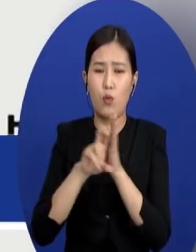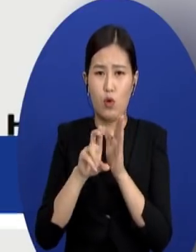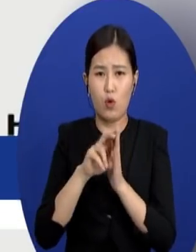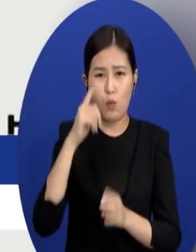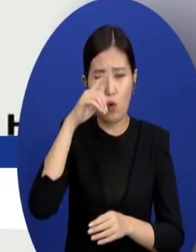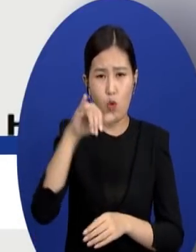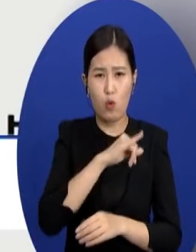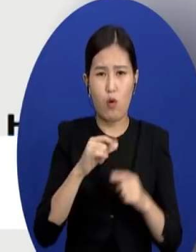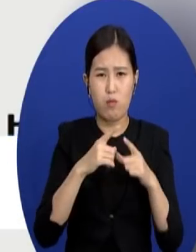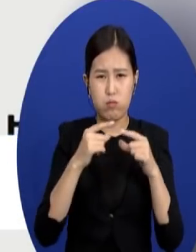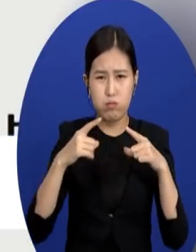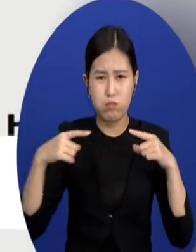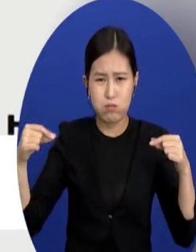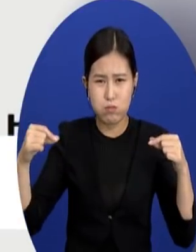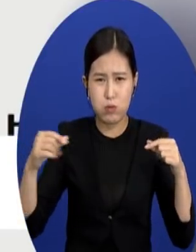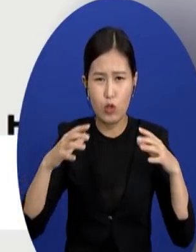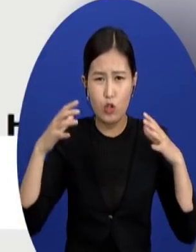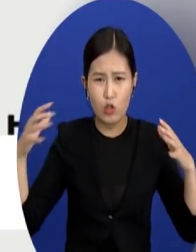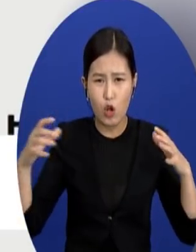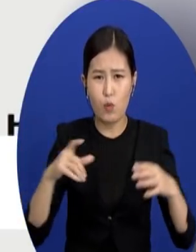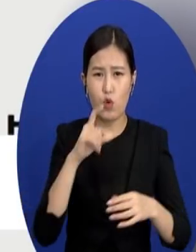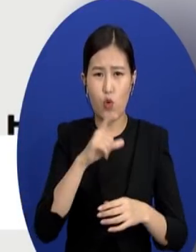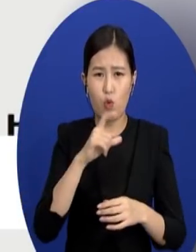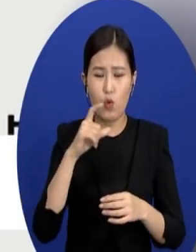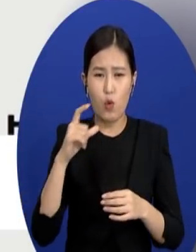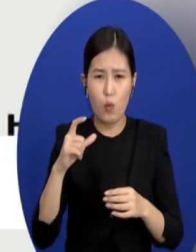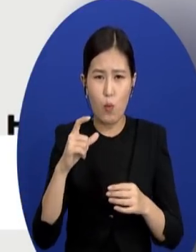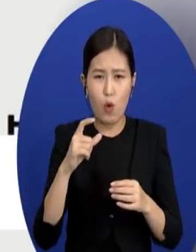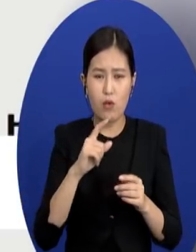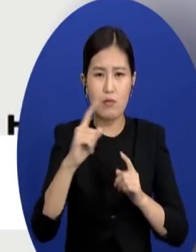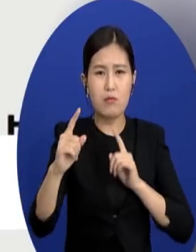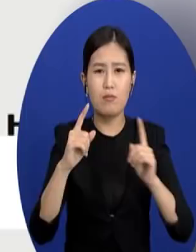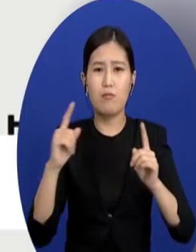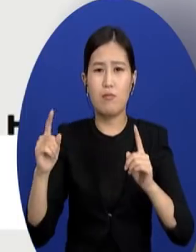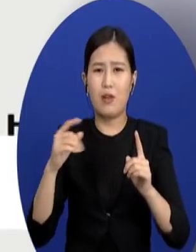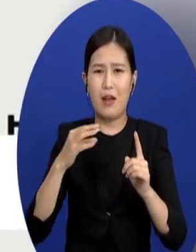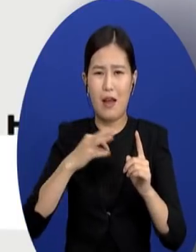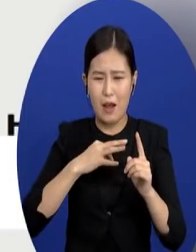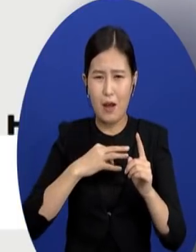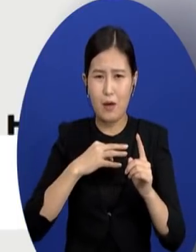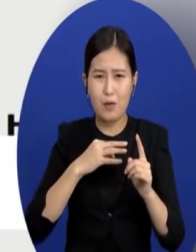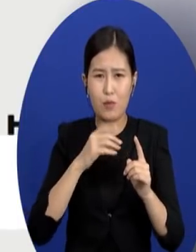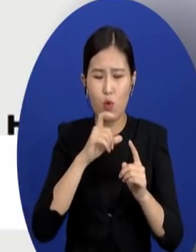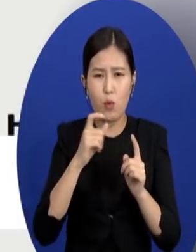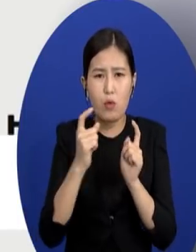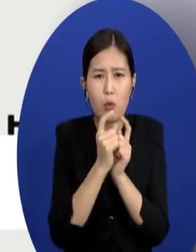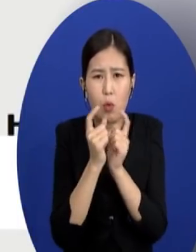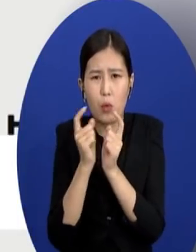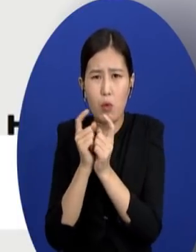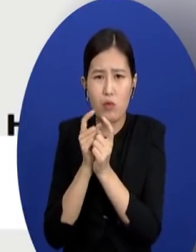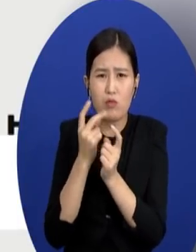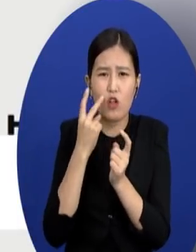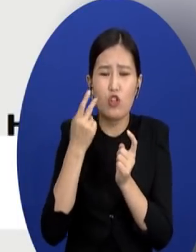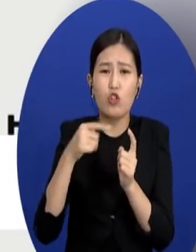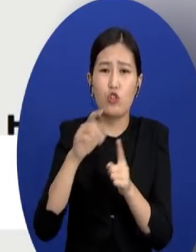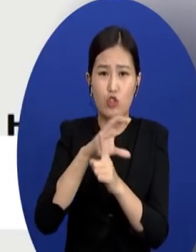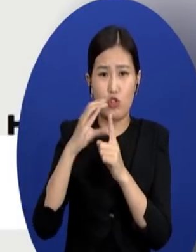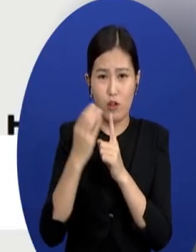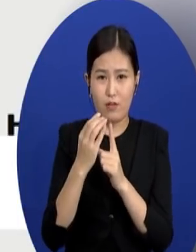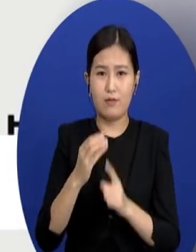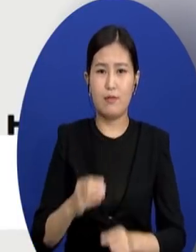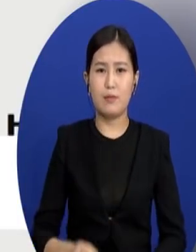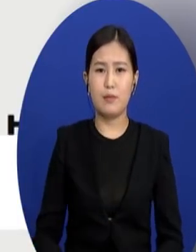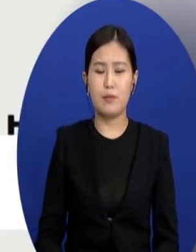газар нутгтай хүн ам шигүүч хилээ гэсэн одоо их ойрхон бие биентэйгээ харьцдаг ийм одоо арга барил зан үйл бол бид нарт